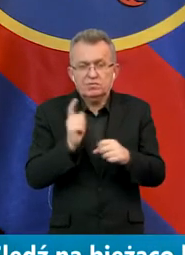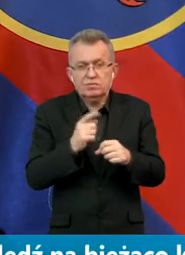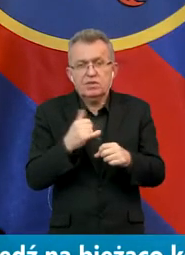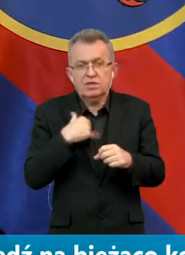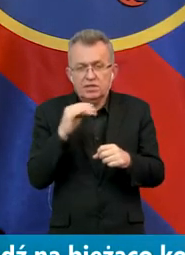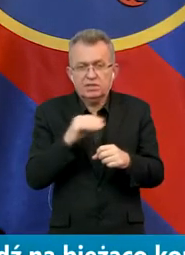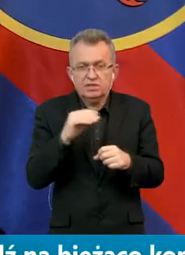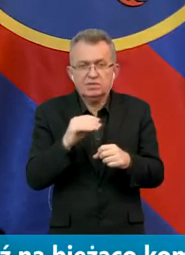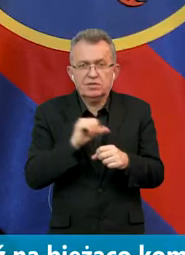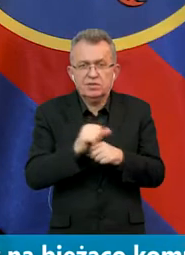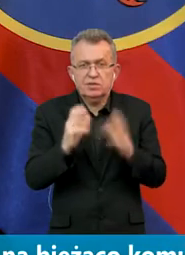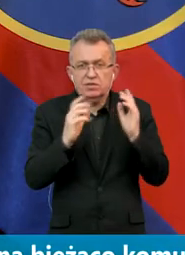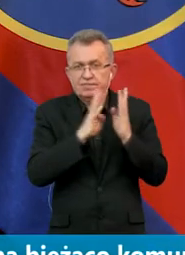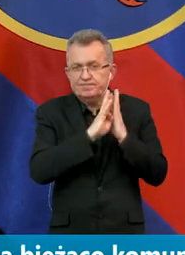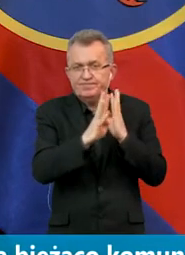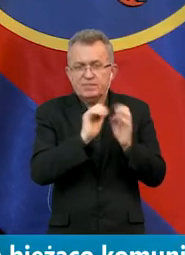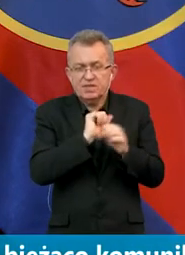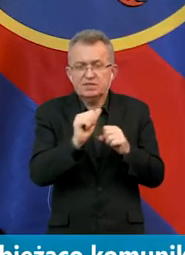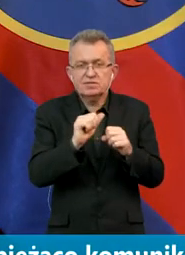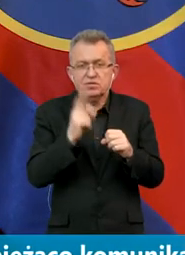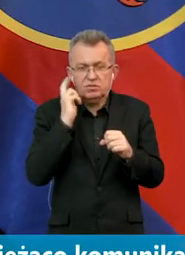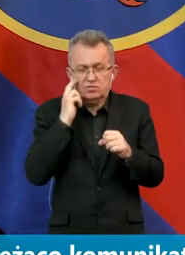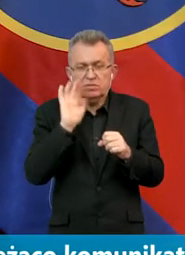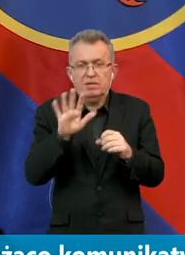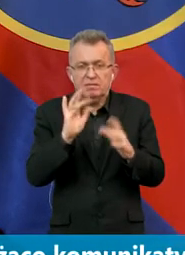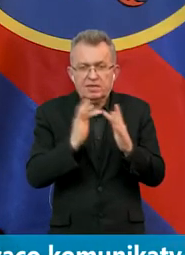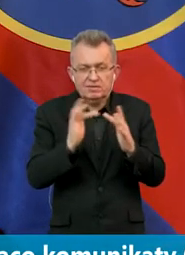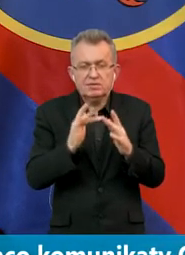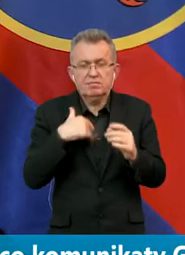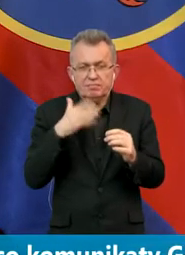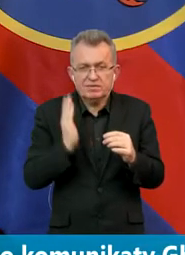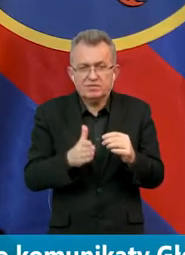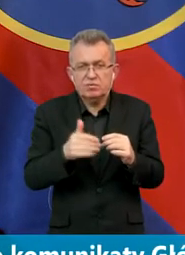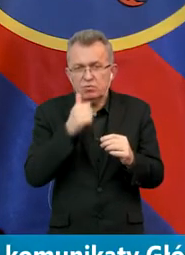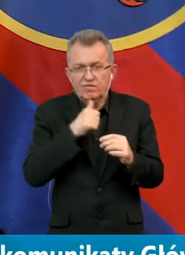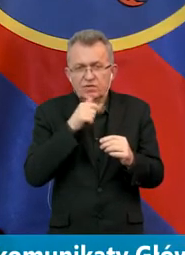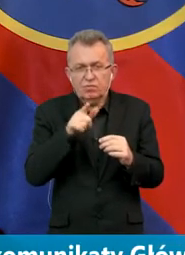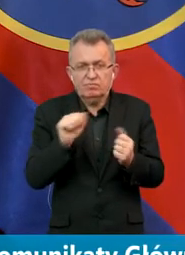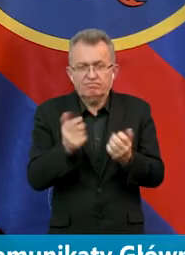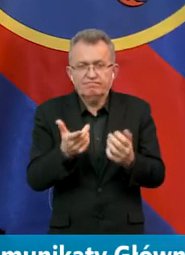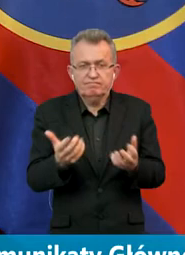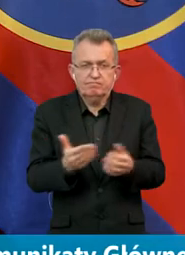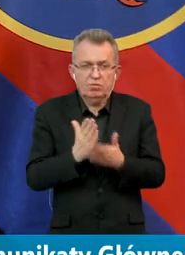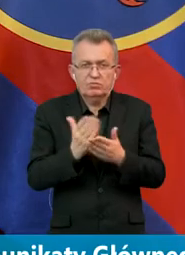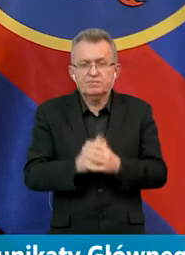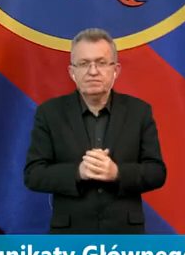jeszcze ogrodzenie hotelu. Wszystko to jest zrozumiałe, ma Pani rację i będziemy próbowali to usprawnić.